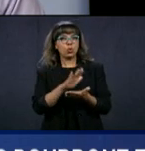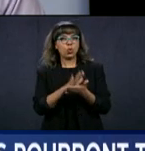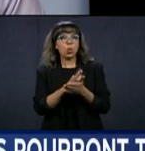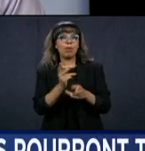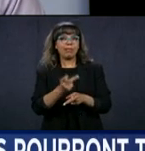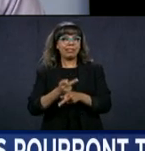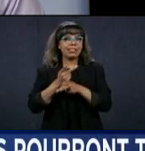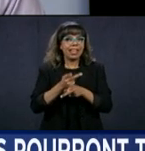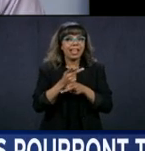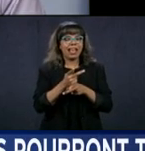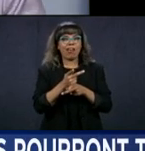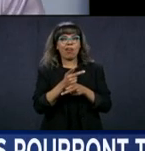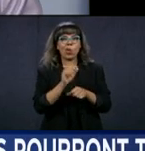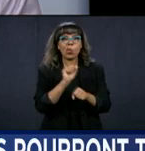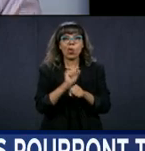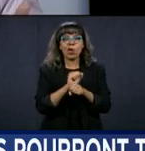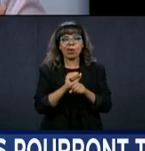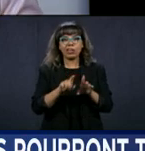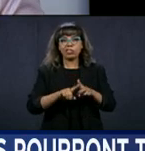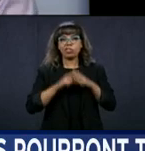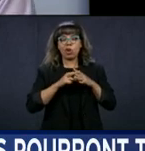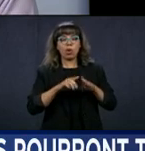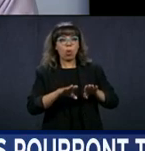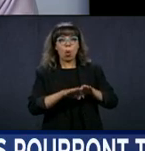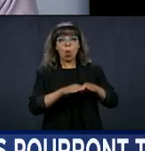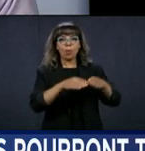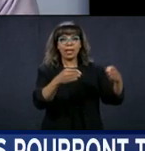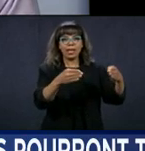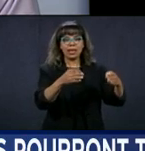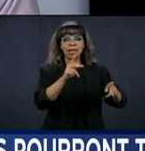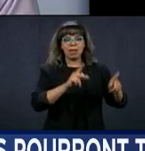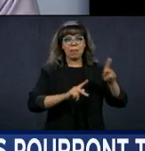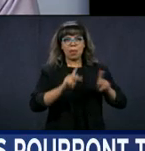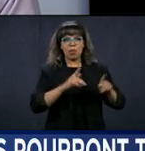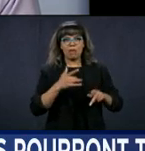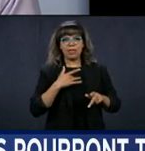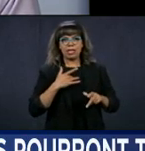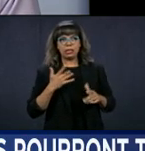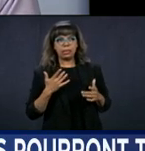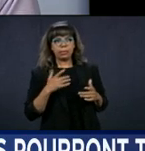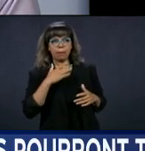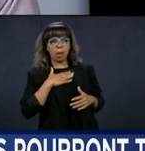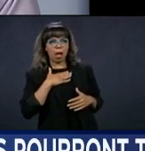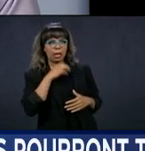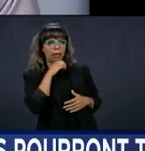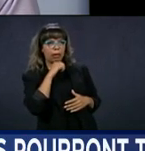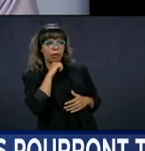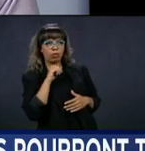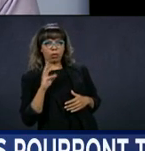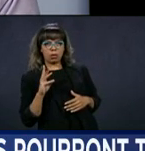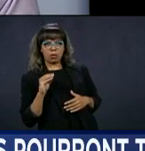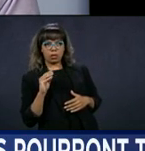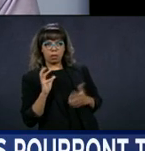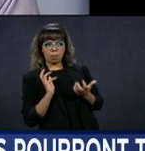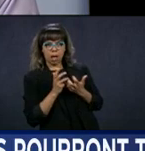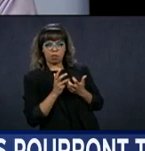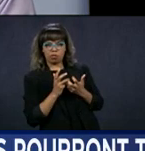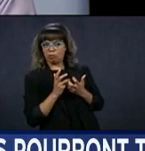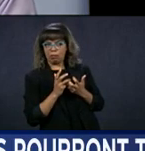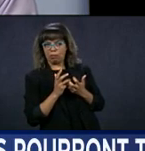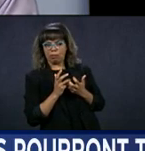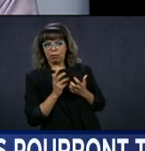certaines personnes qui sont âgées de plus de 60 ans, pourraient avoir des inquiétudes ou